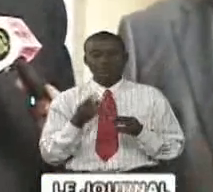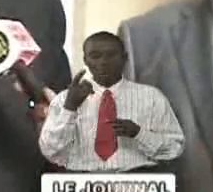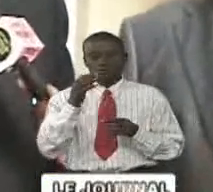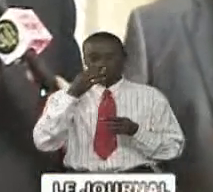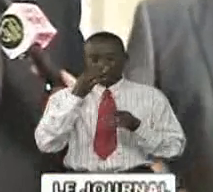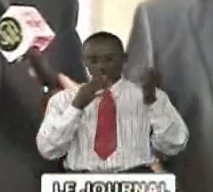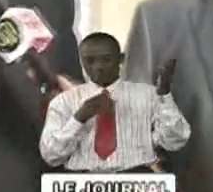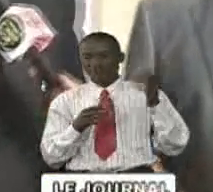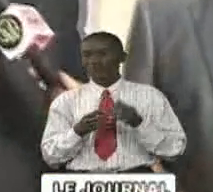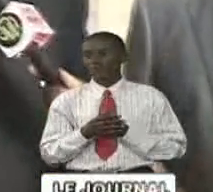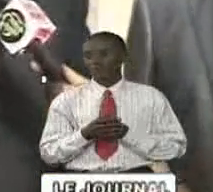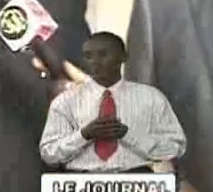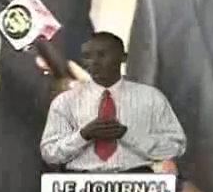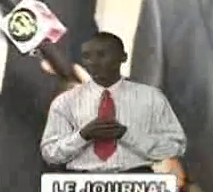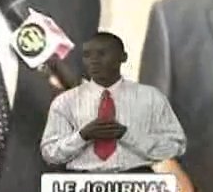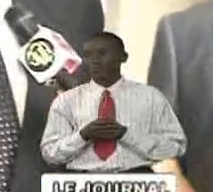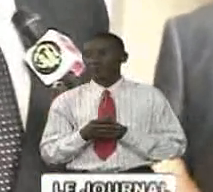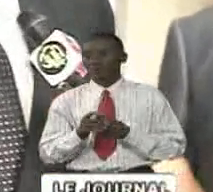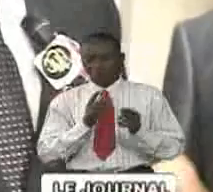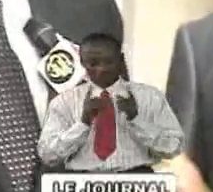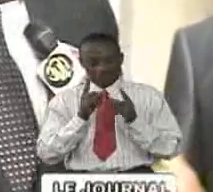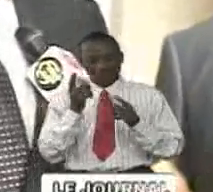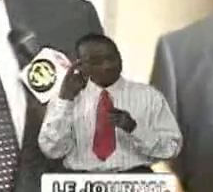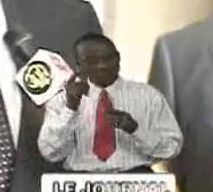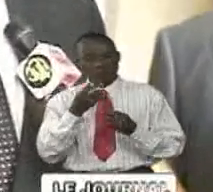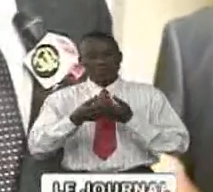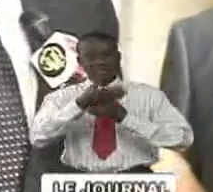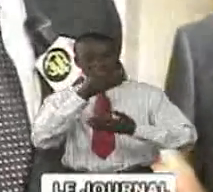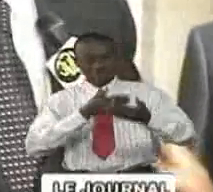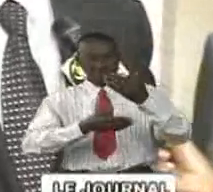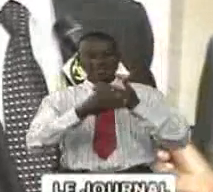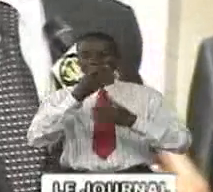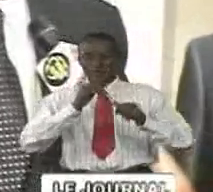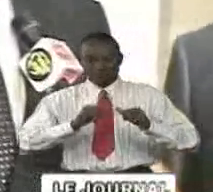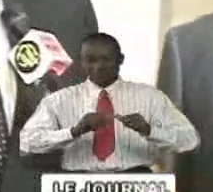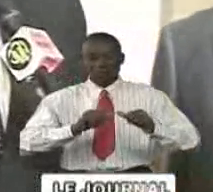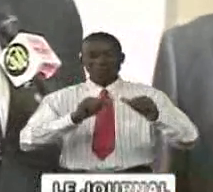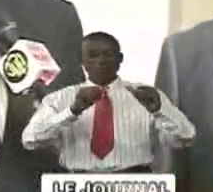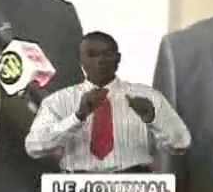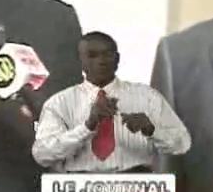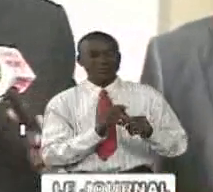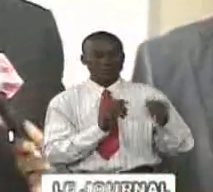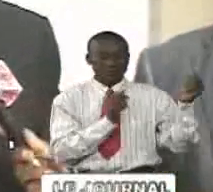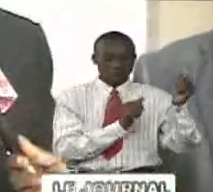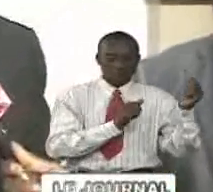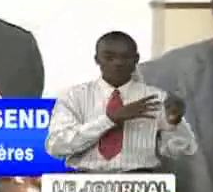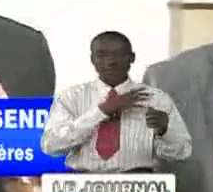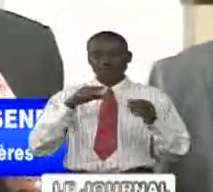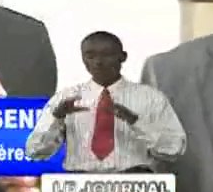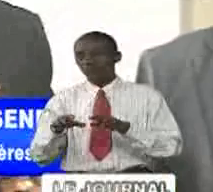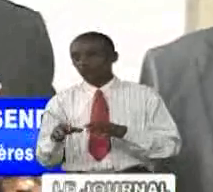Excellence Monsieur le ministre dans le cadre des échanges permanents entre l'Angola et la République démocratique du